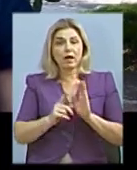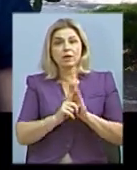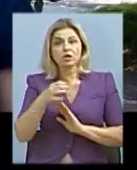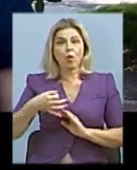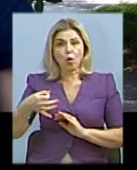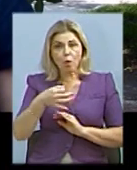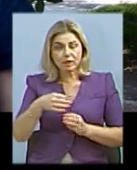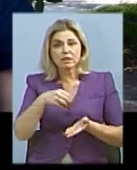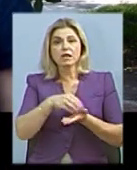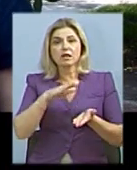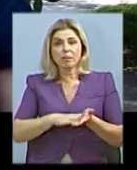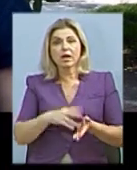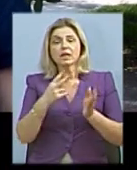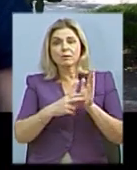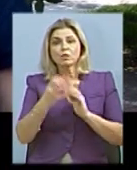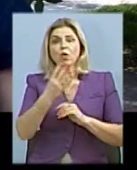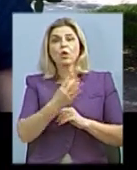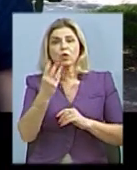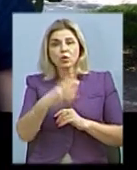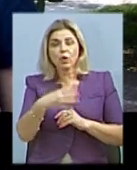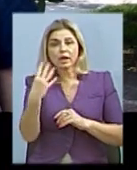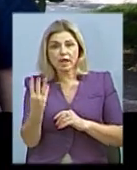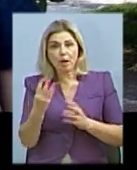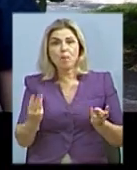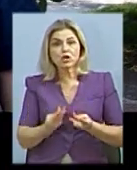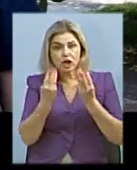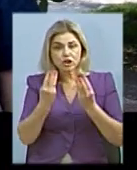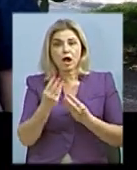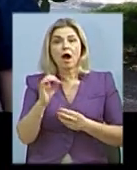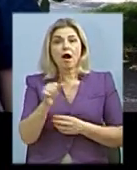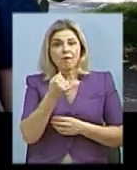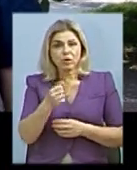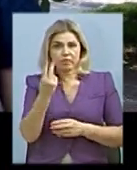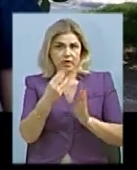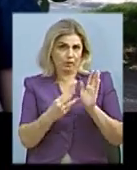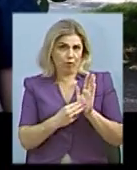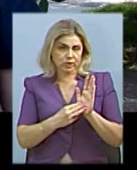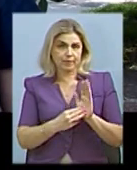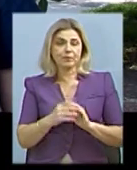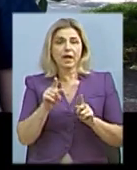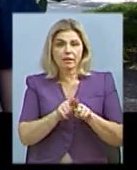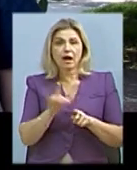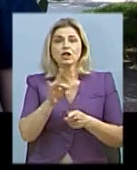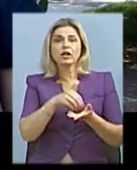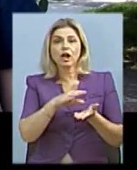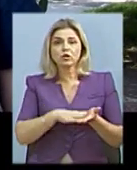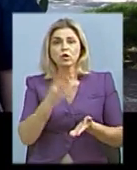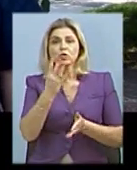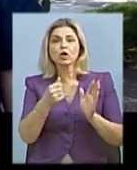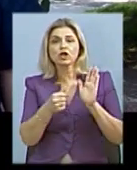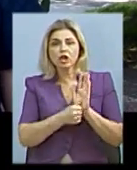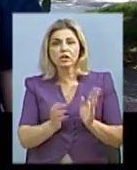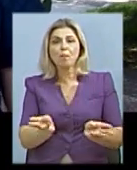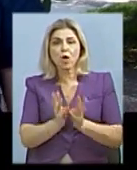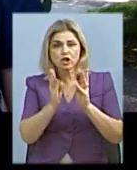зареєстровано 743 пожежі на відкритих територіях. В серпні – 28. Також зареєстровано 46 пожеж у